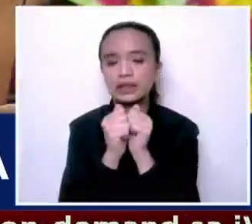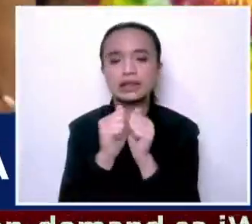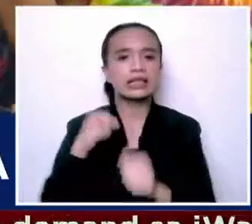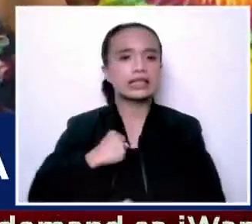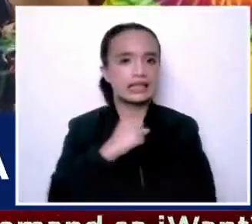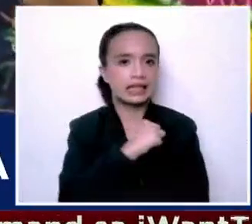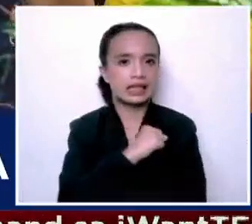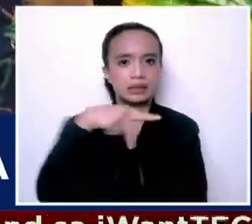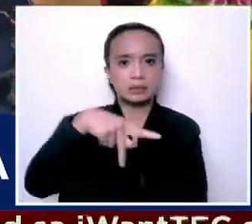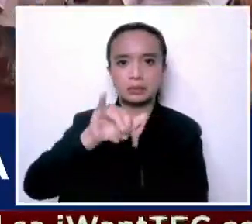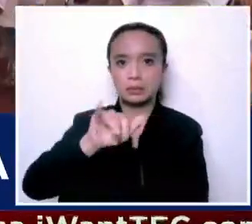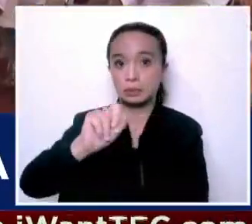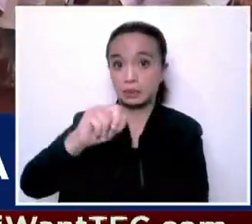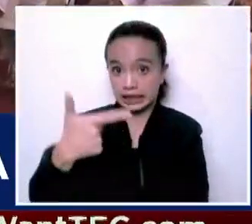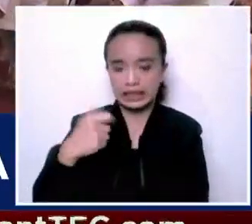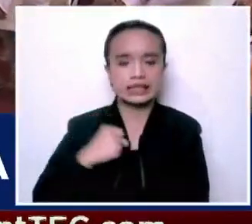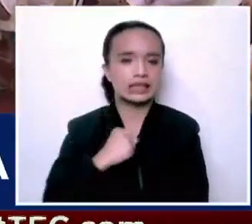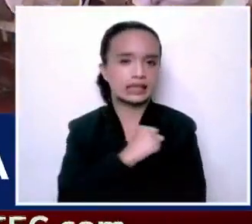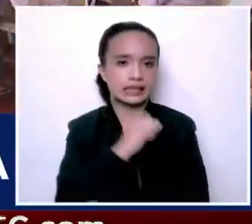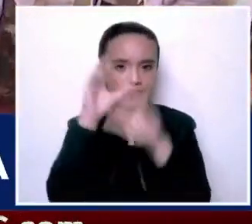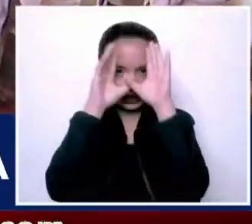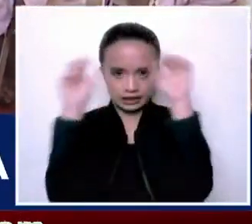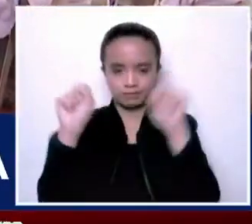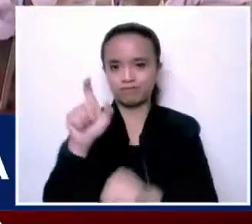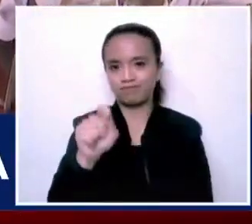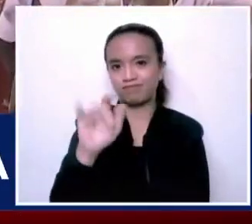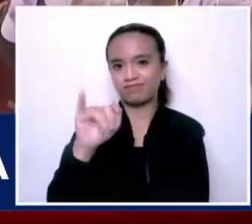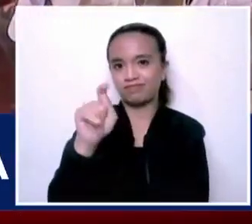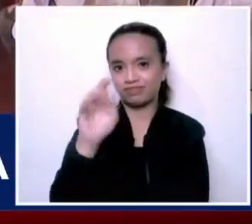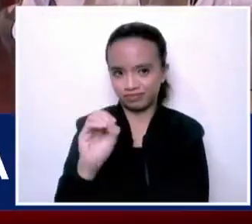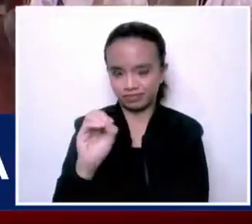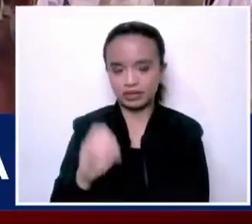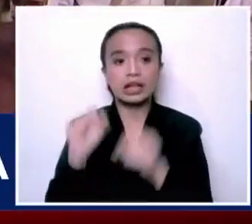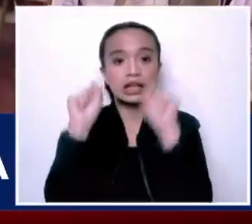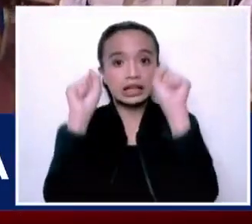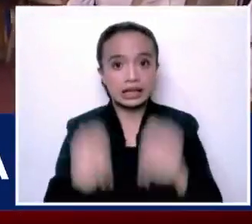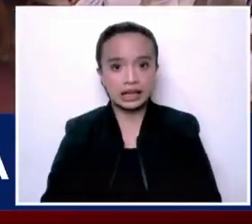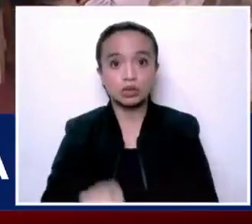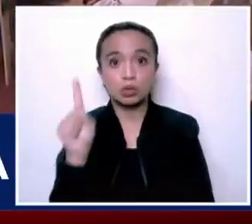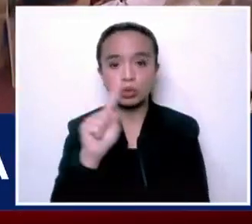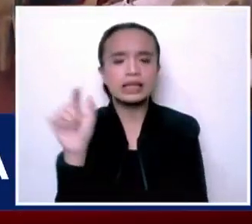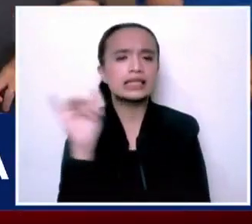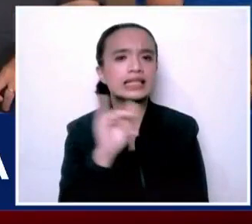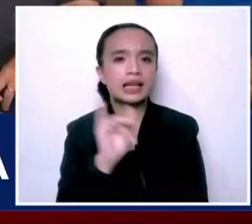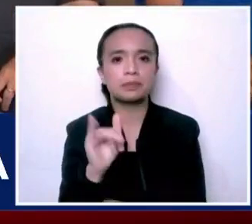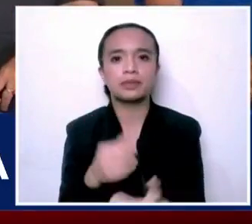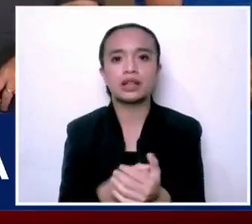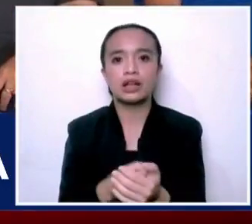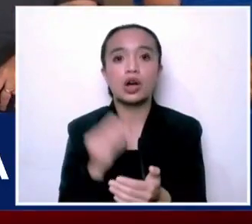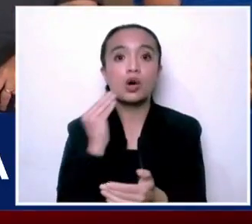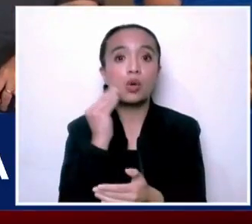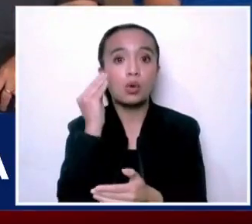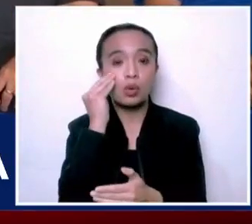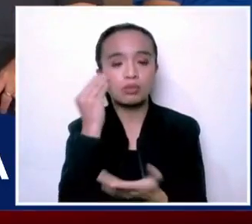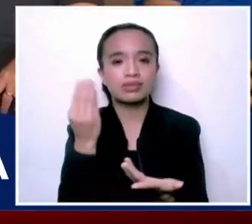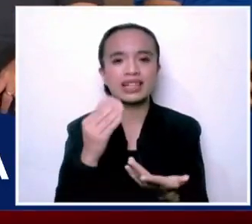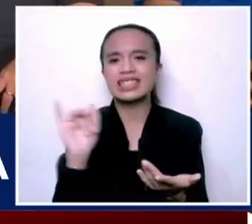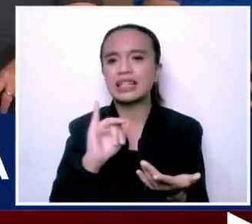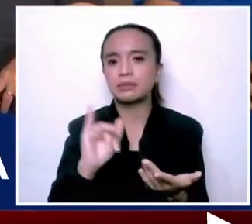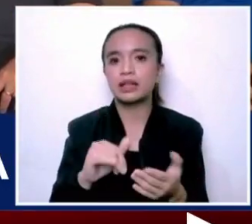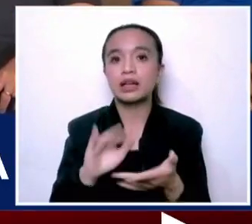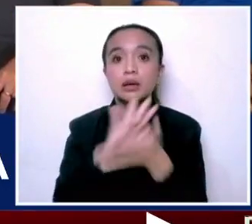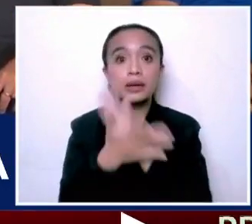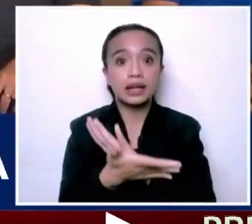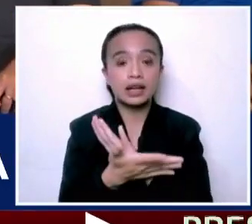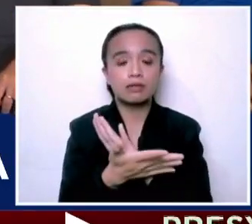Senate President Tito Soto. Maraming salamat. May tuturing na homecoming din ito kay Lacson na minsang nagsilbing Police